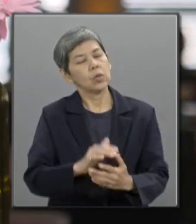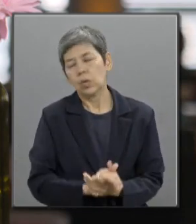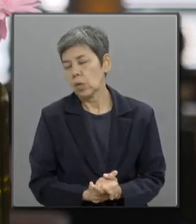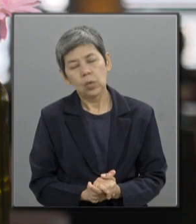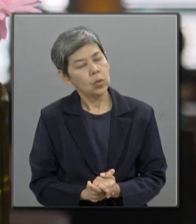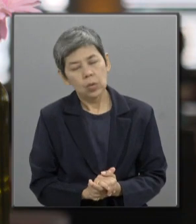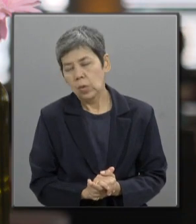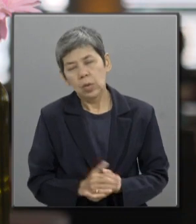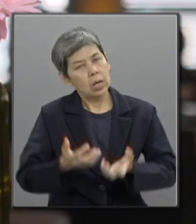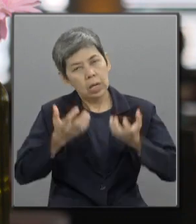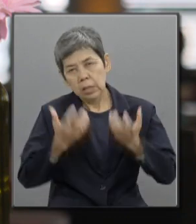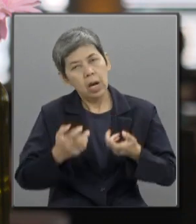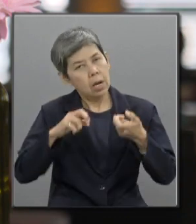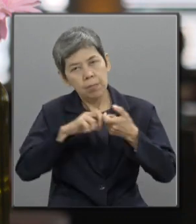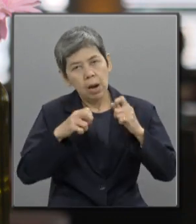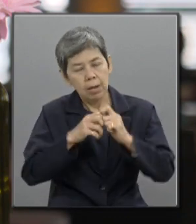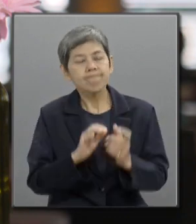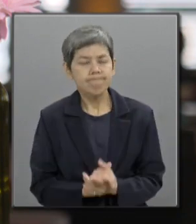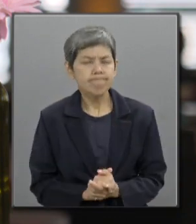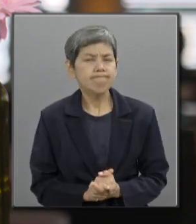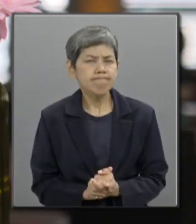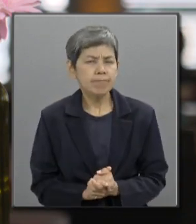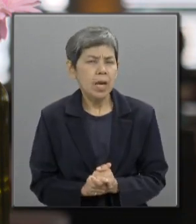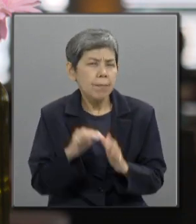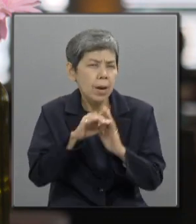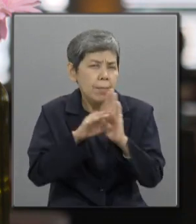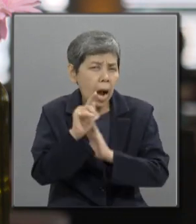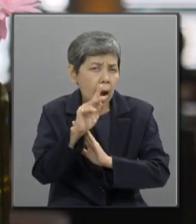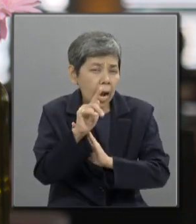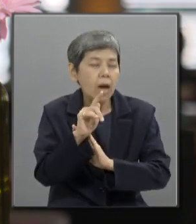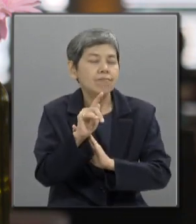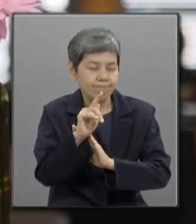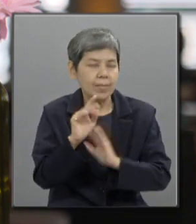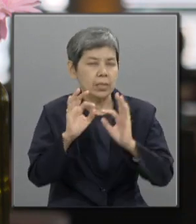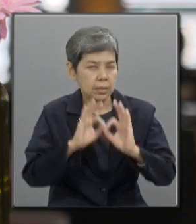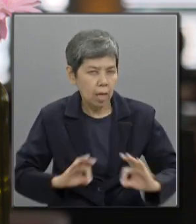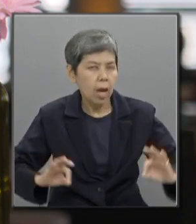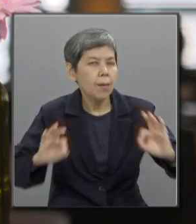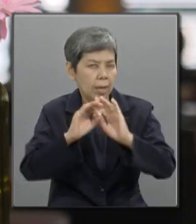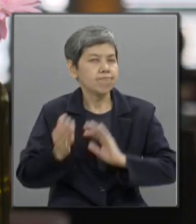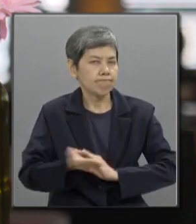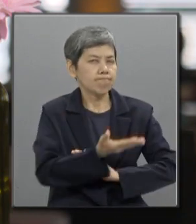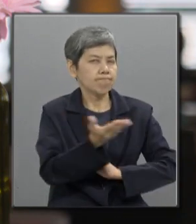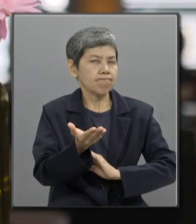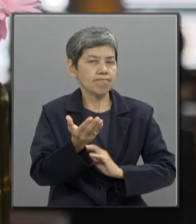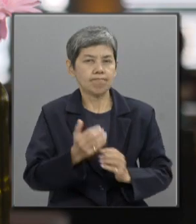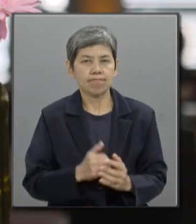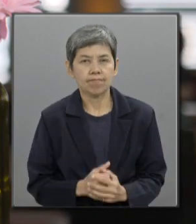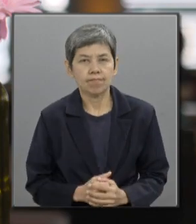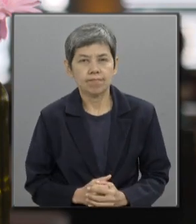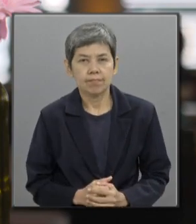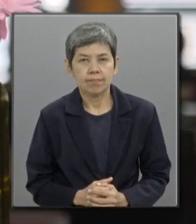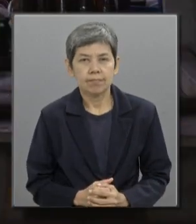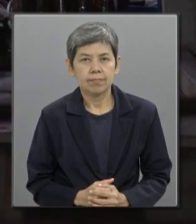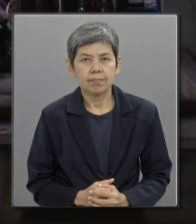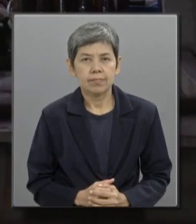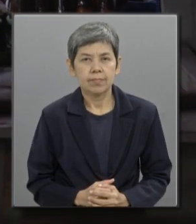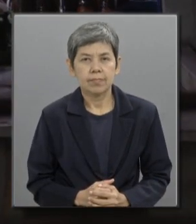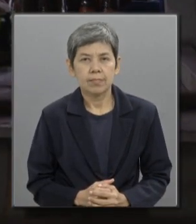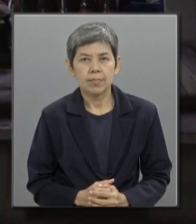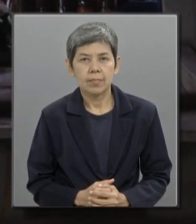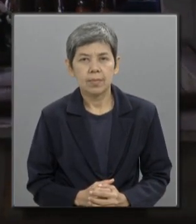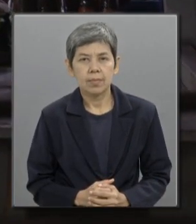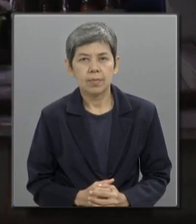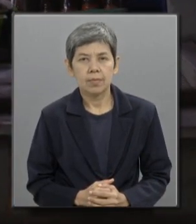ะถาโถมเข้ามาในช่วงนี้เพราะฉะนั้นค่ะข้อมูลข่าวสารก็ถือว่าเป็นสิ่งที่สำคัญสำหรับใครหลายคนเช่นกันค่ะ